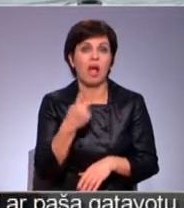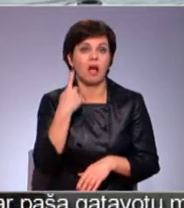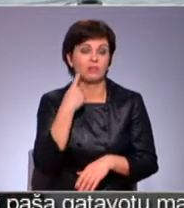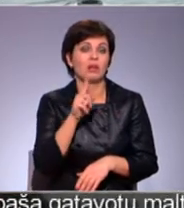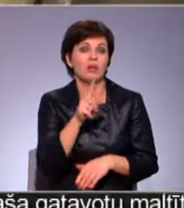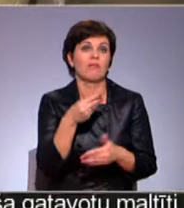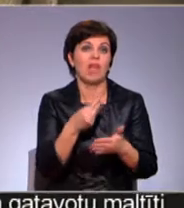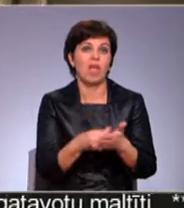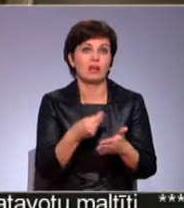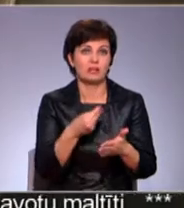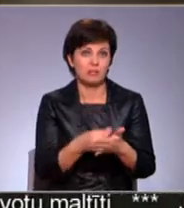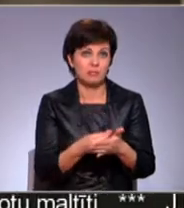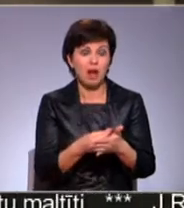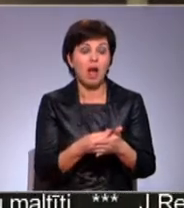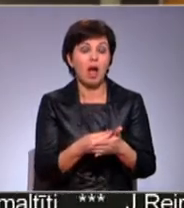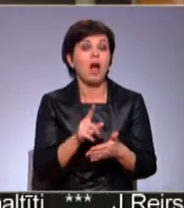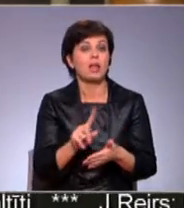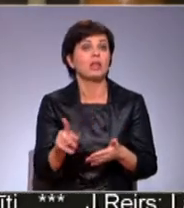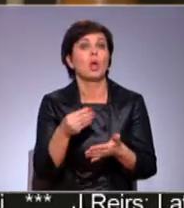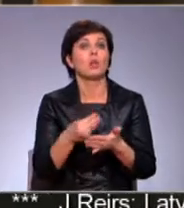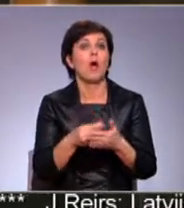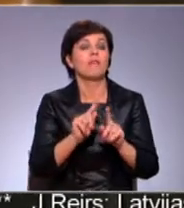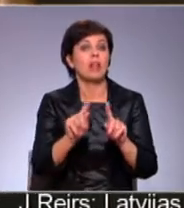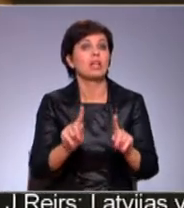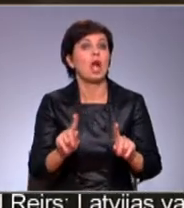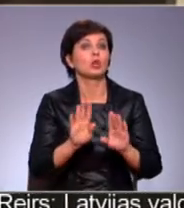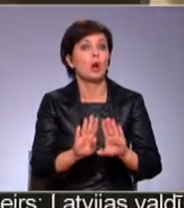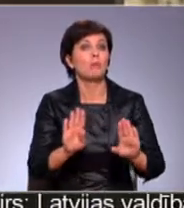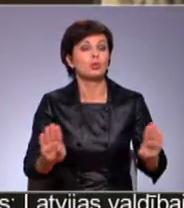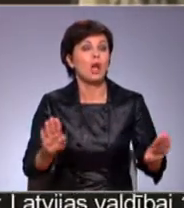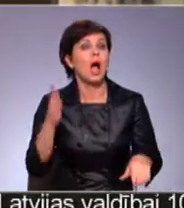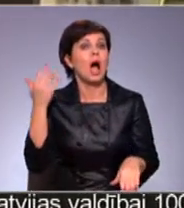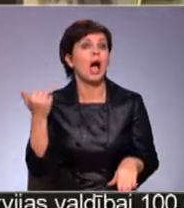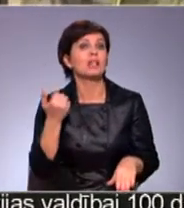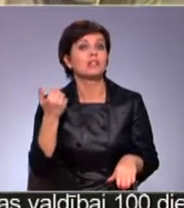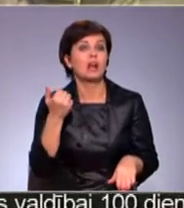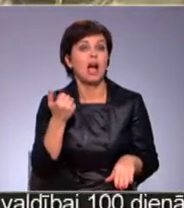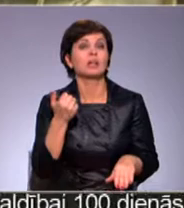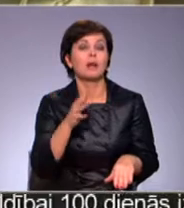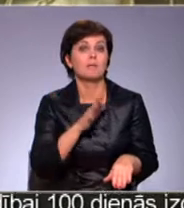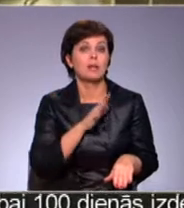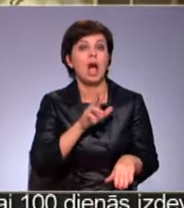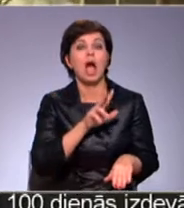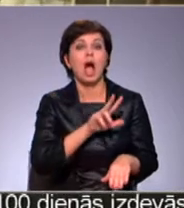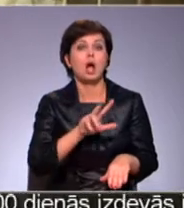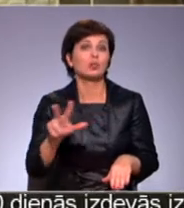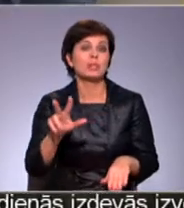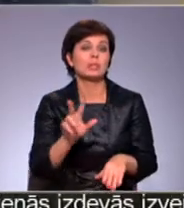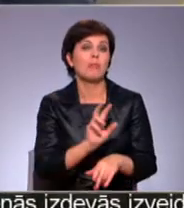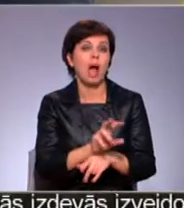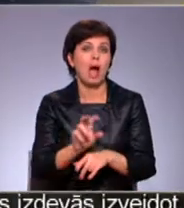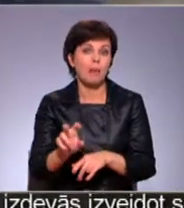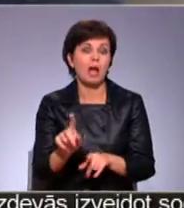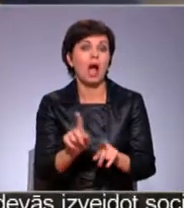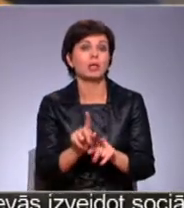tā ir vērtība. Nenovērtēto lietu muzejā aizvadītajā gadā pabijuši 800 apmeklētāju, gan no